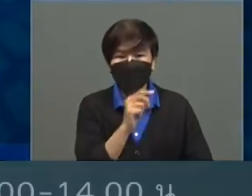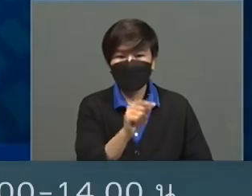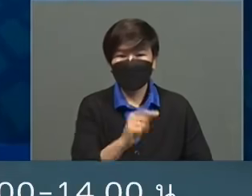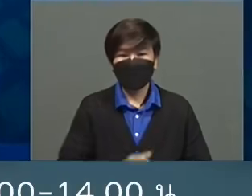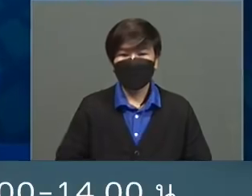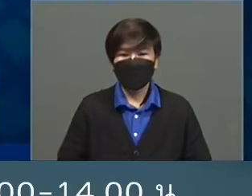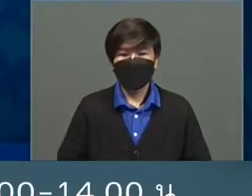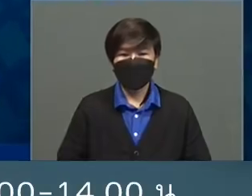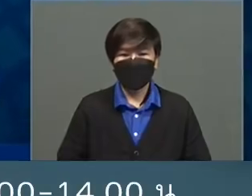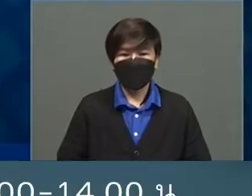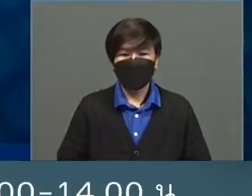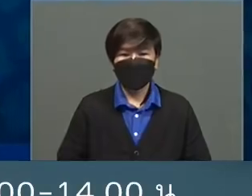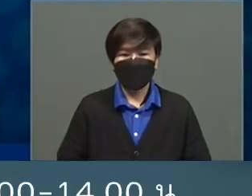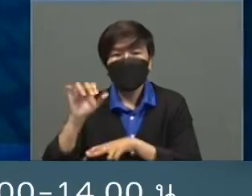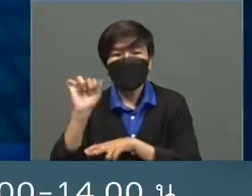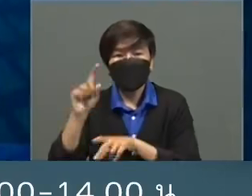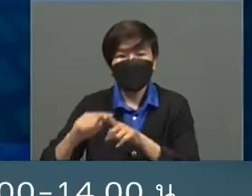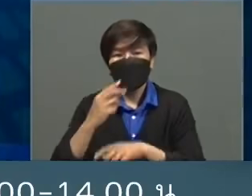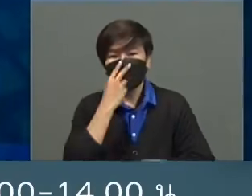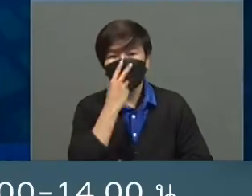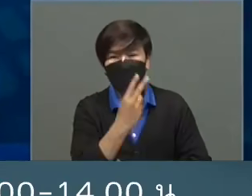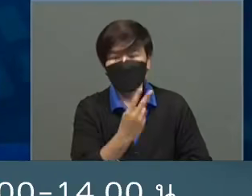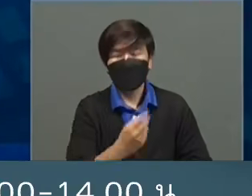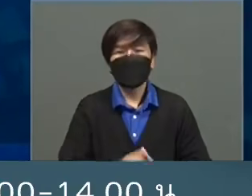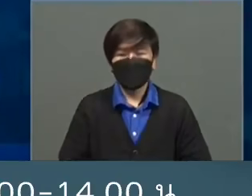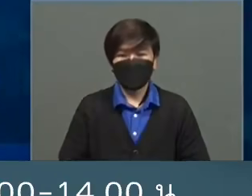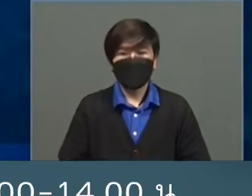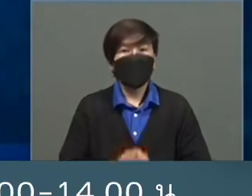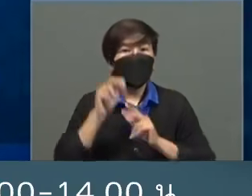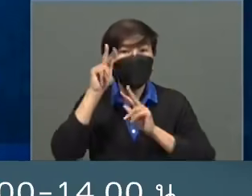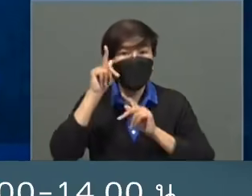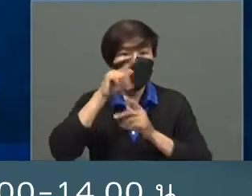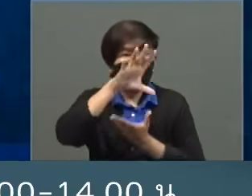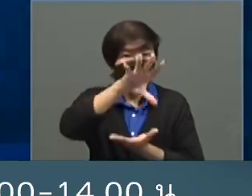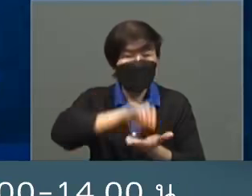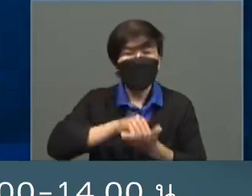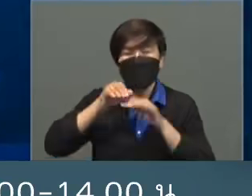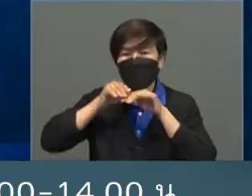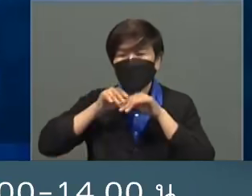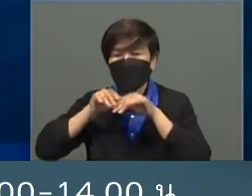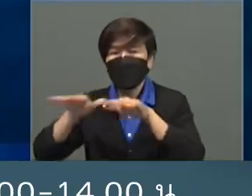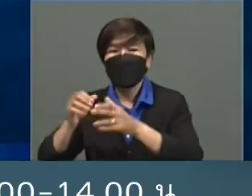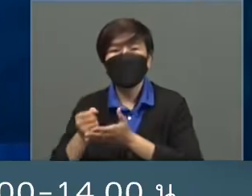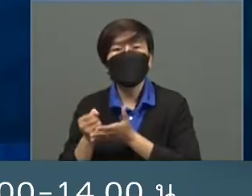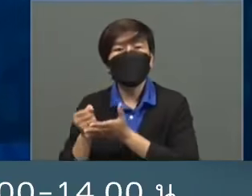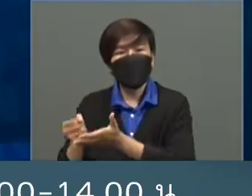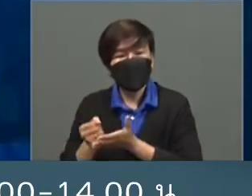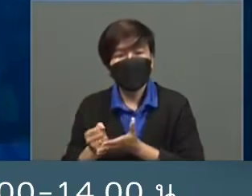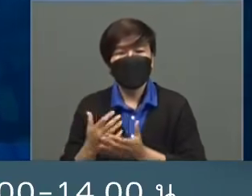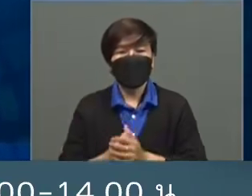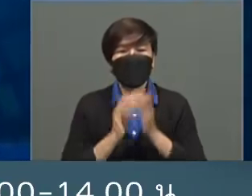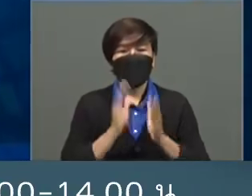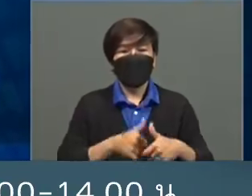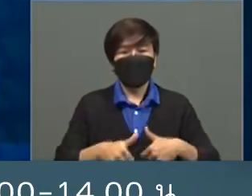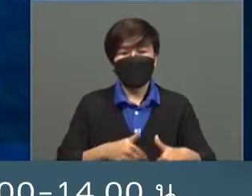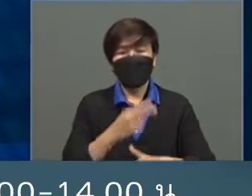เบื้องต้นวางแนวทางเอาไว้ 2-3 รูปแบบหลังครบกำหนดมาตรการ14วันขณะเดียวกันก็เตรียมคลายล็อ